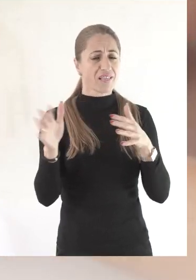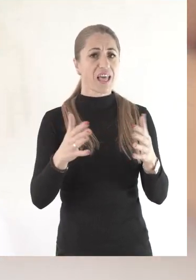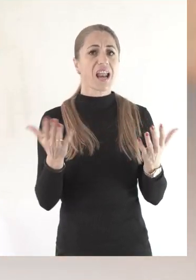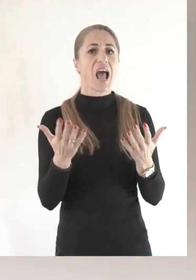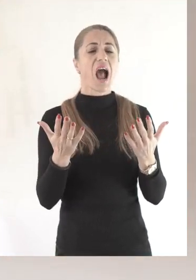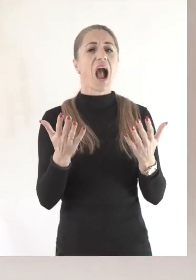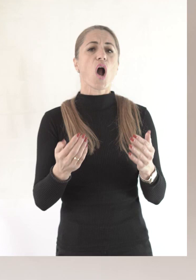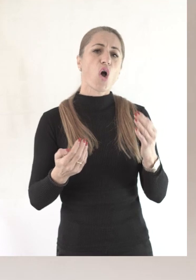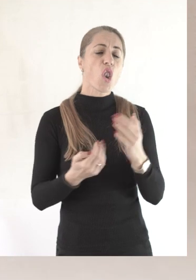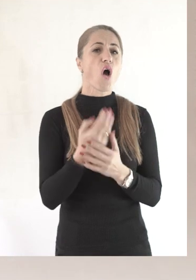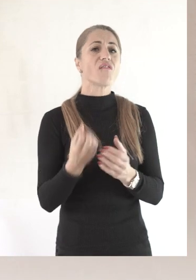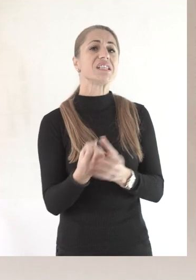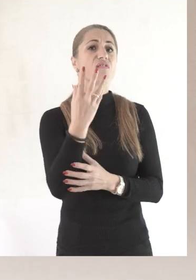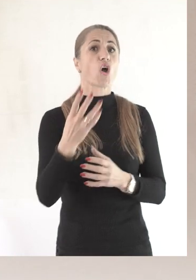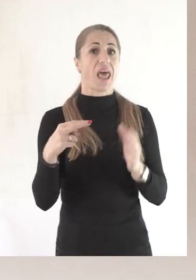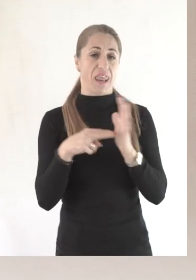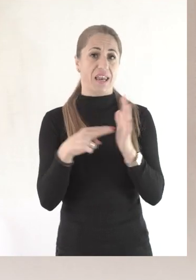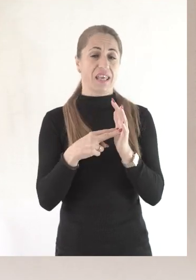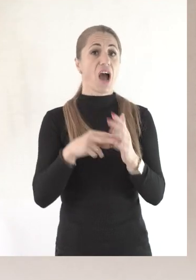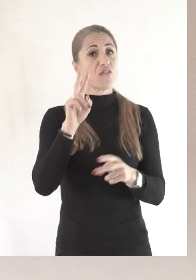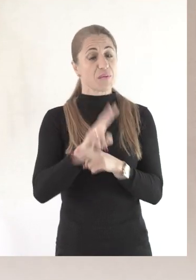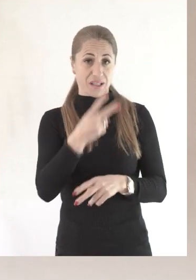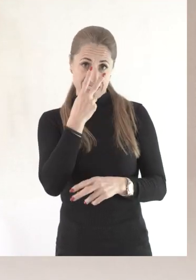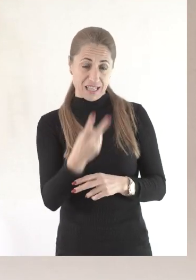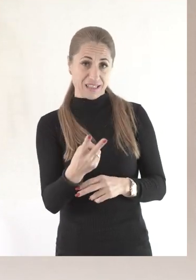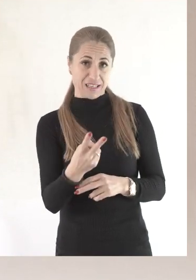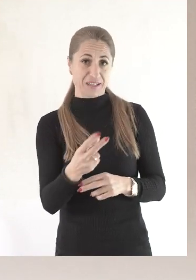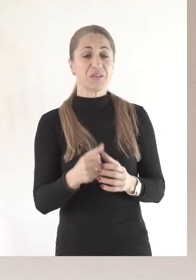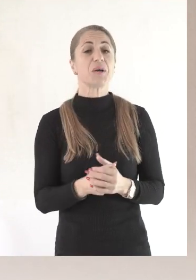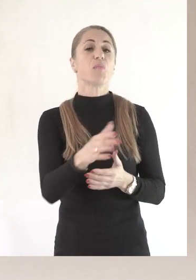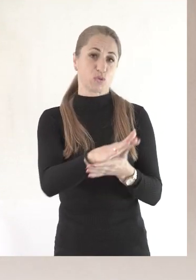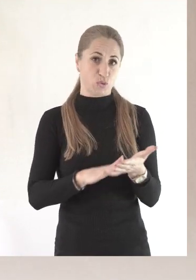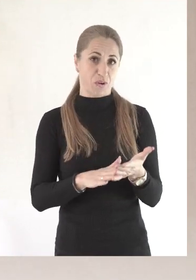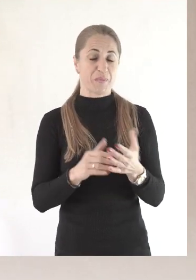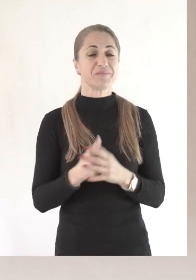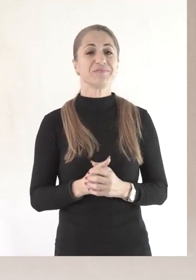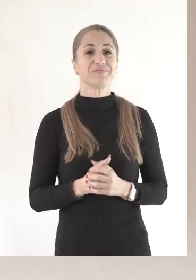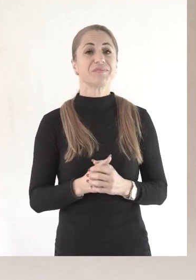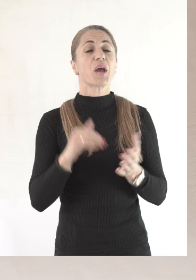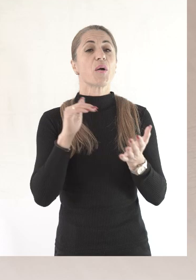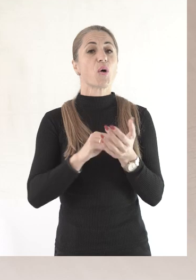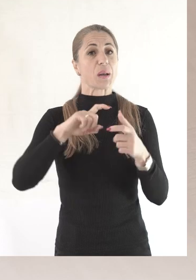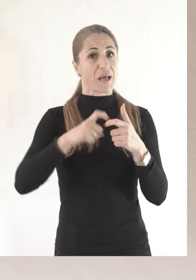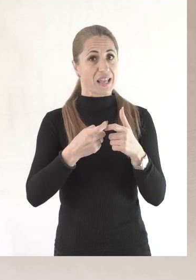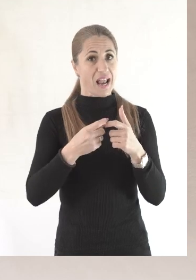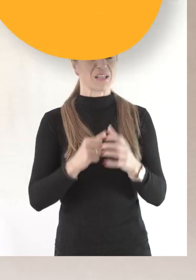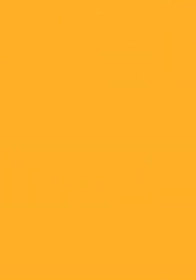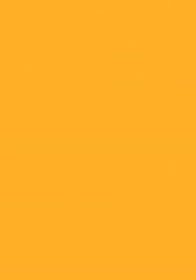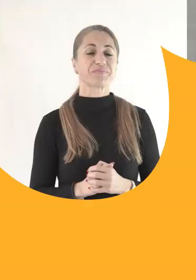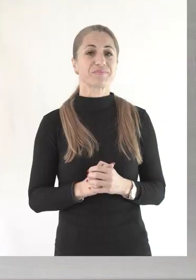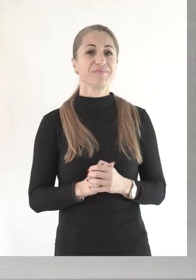како обновлив извор на енергија. Внимателно следете не и почнуваме. Потребни материјали ни